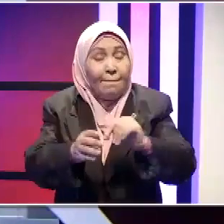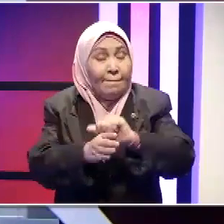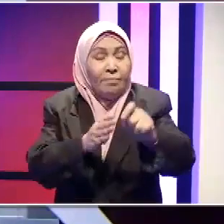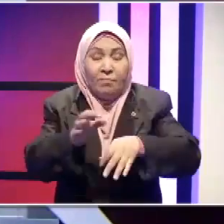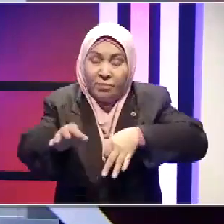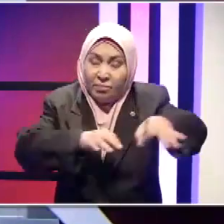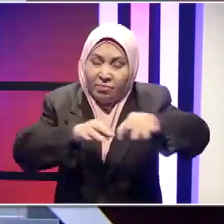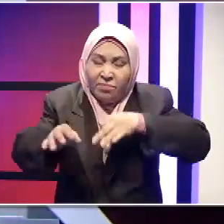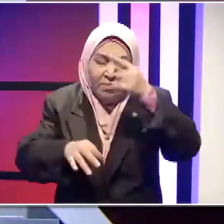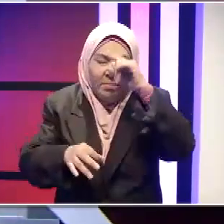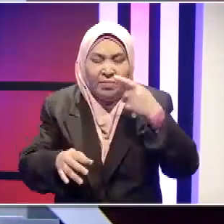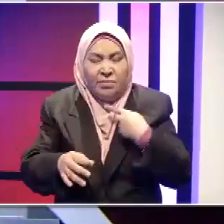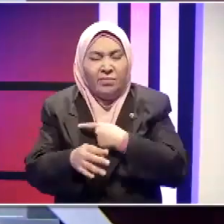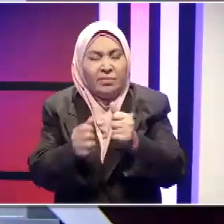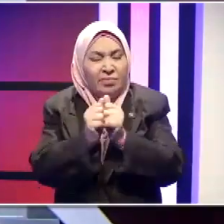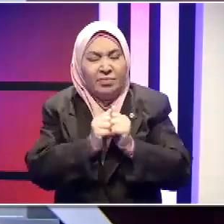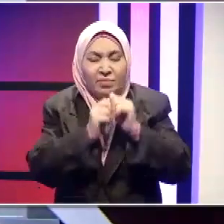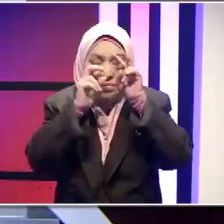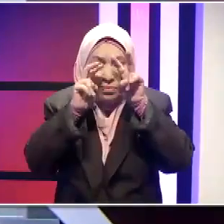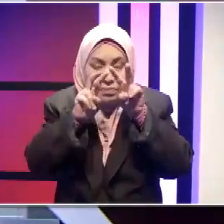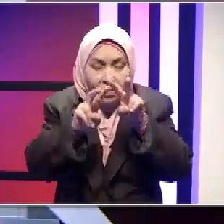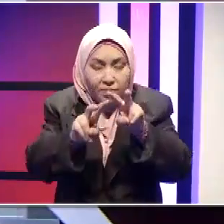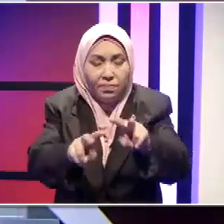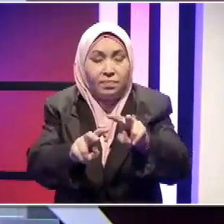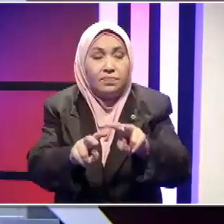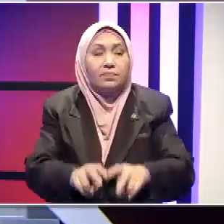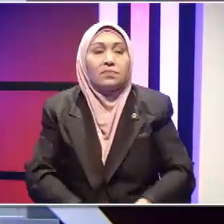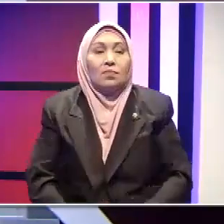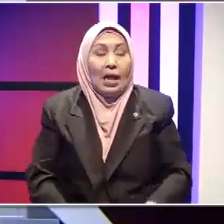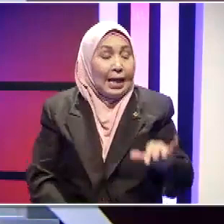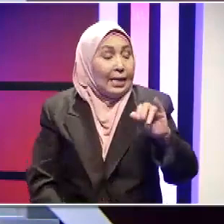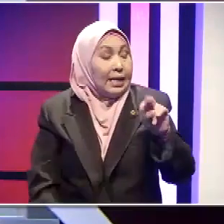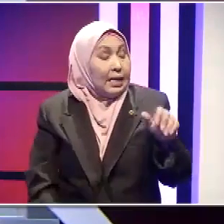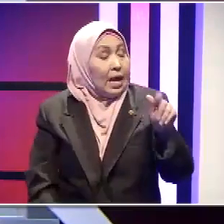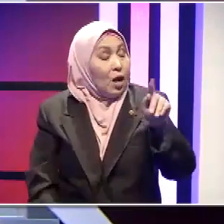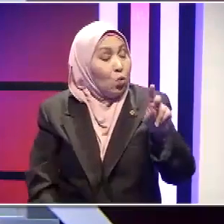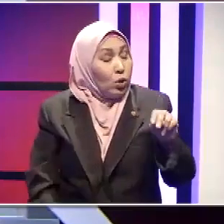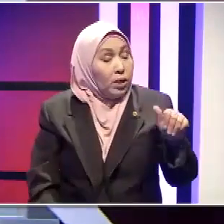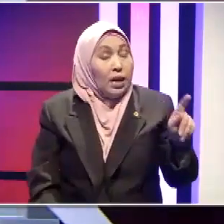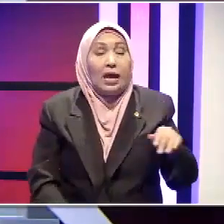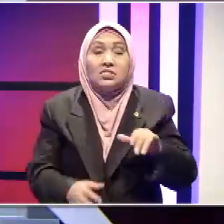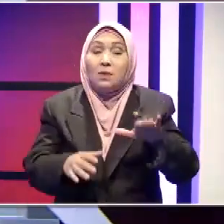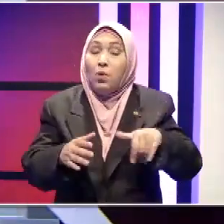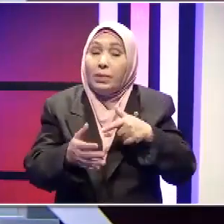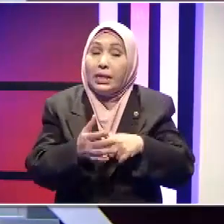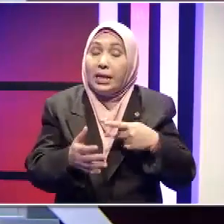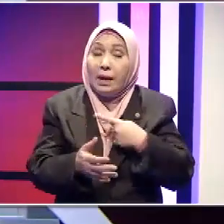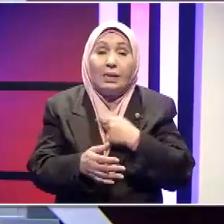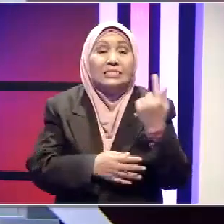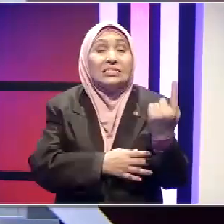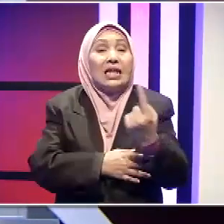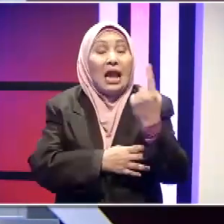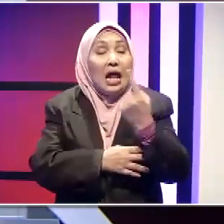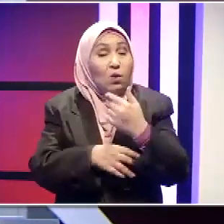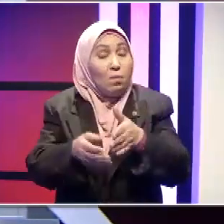untuk kita sama-sama melihat Ine kunne Min qablu netbook yaitu sebelum ini kami ini selalu